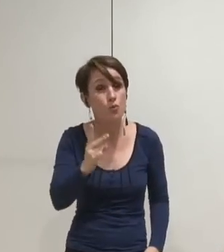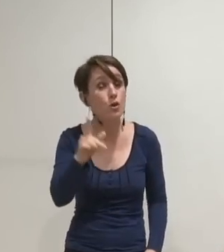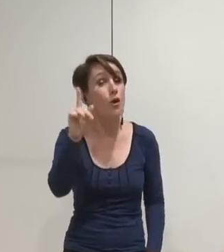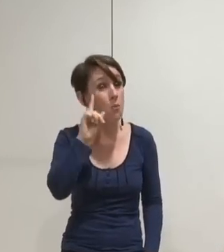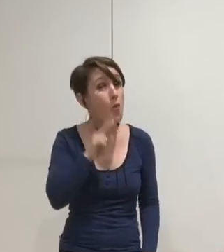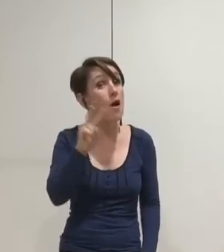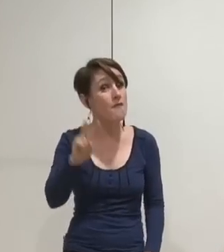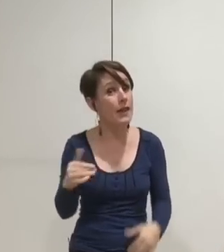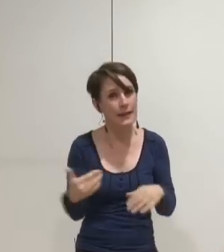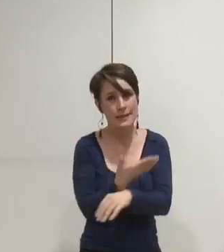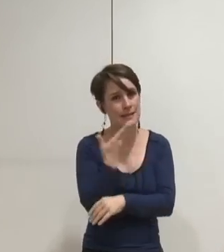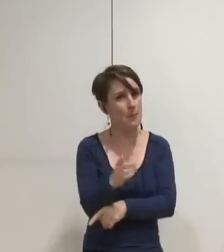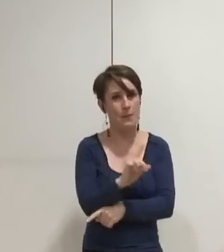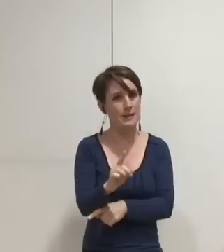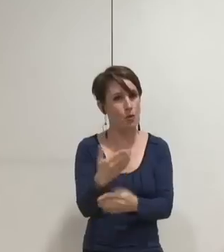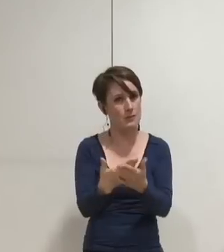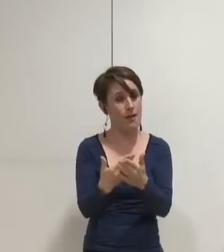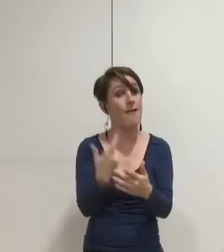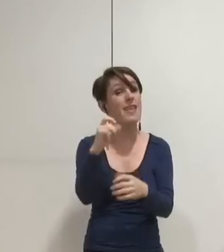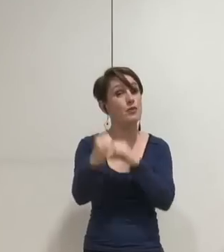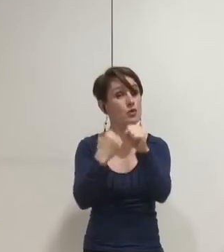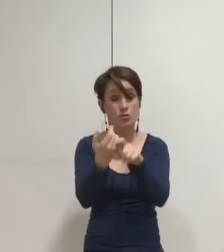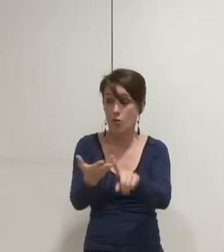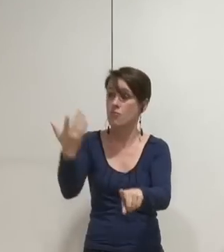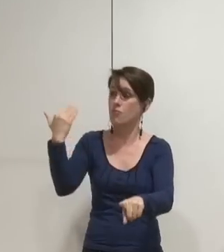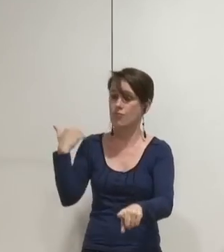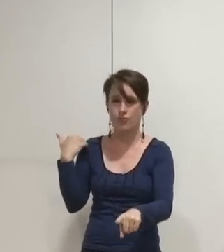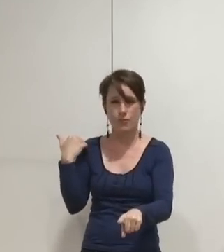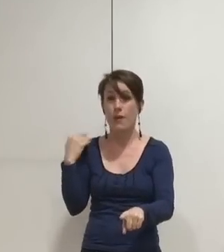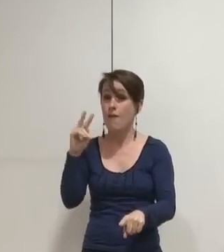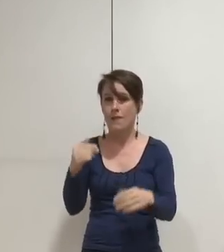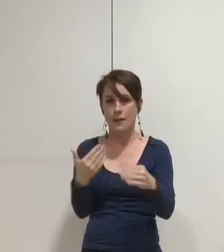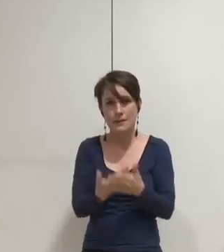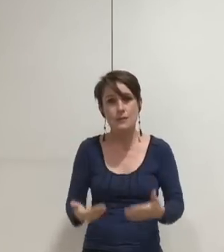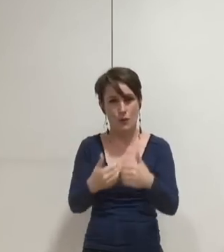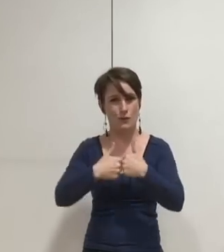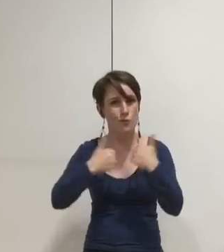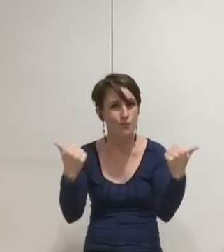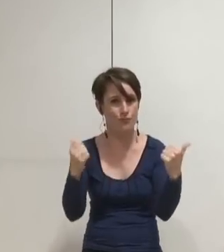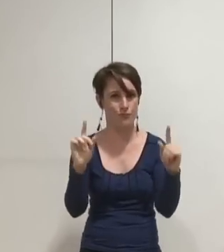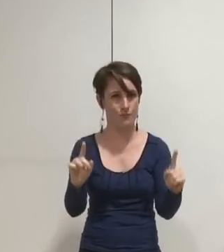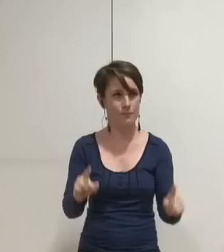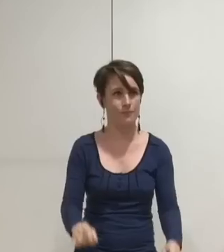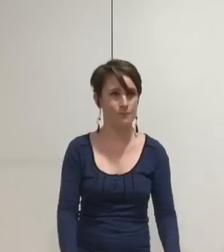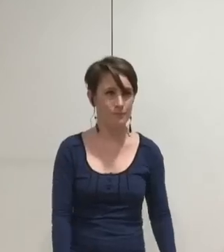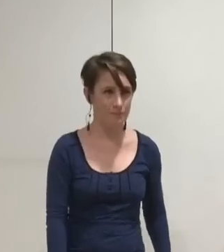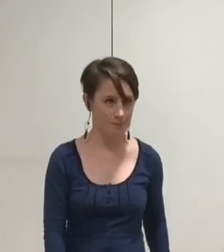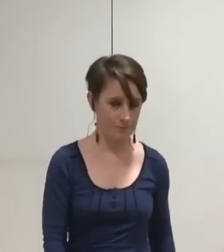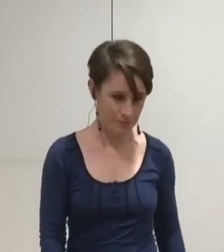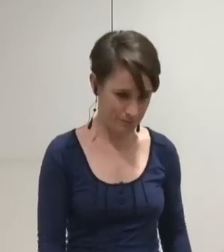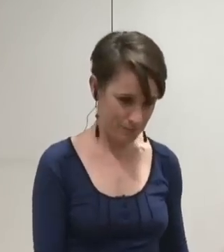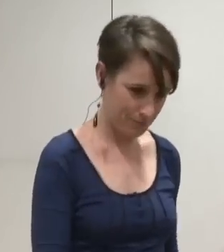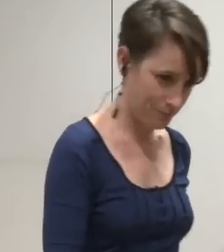tout à fait comme les choses sont dites parfois ou sont parfois écrite les choses sont encore plus perverses que